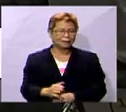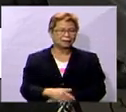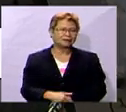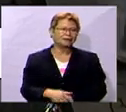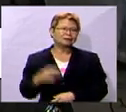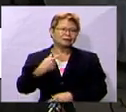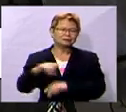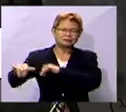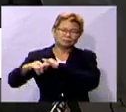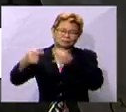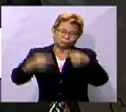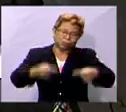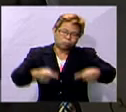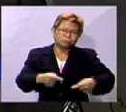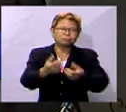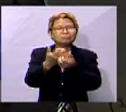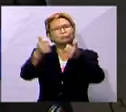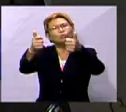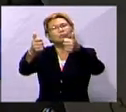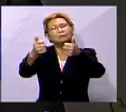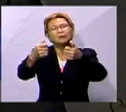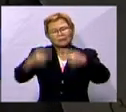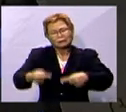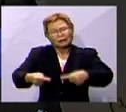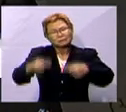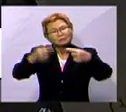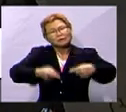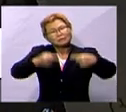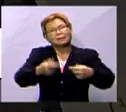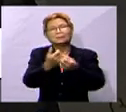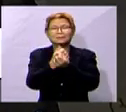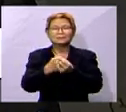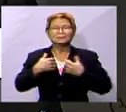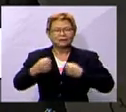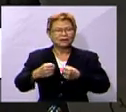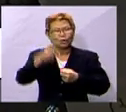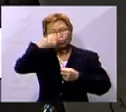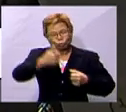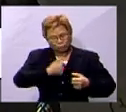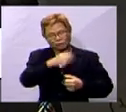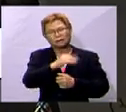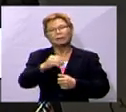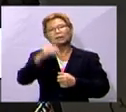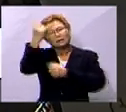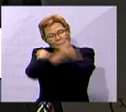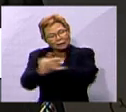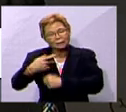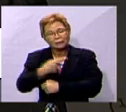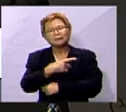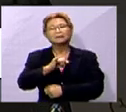kita sama-sama bagi saingan yang sihat. Bukan saja untuk diri kita, untuk pasukan kita, untuk negara kita, tapi saya